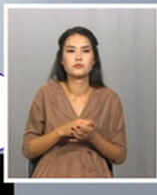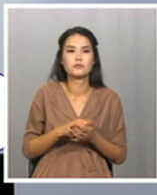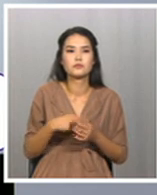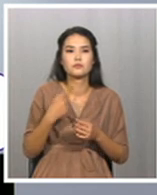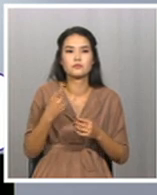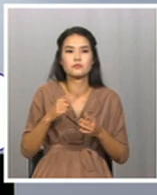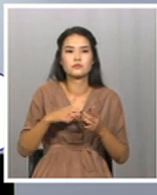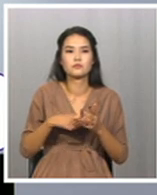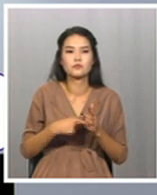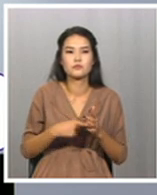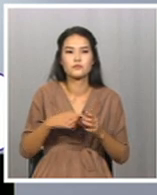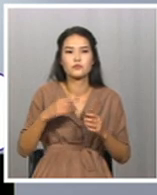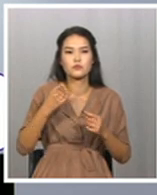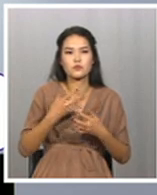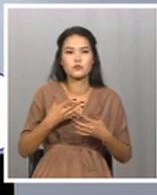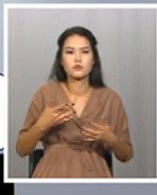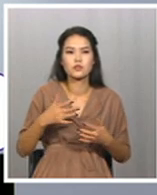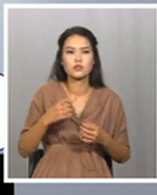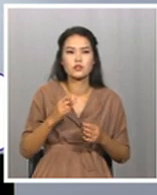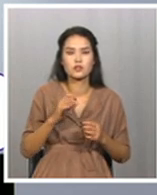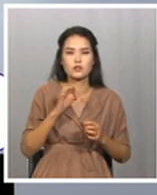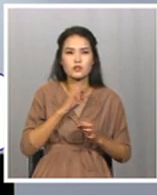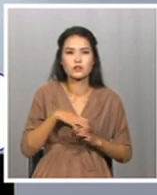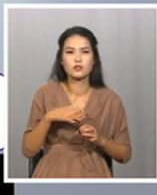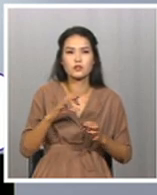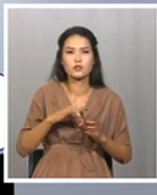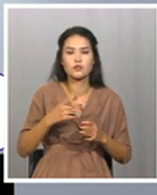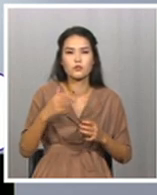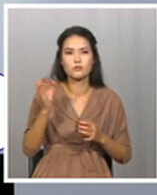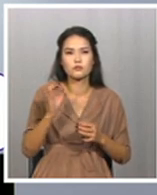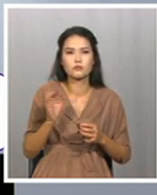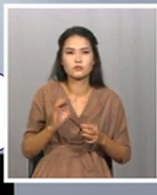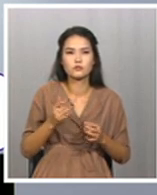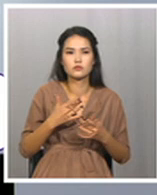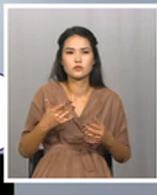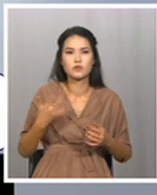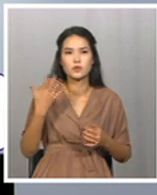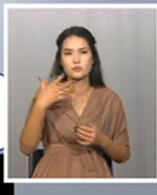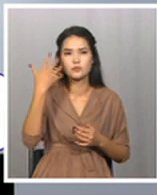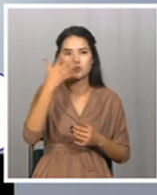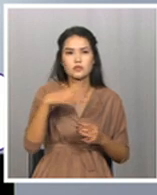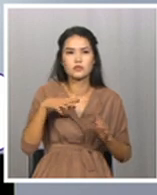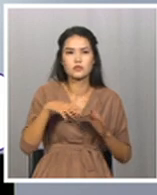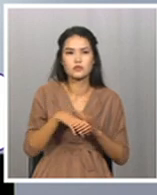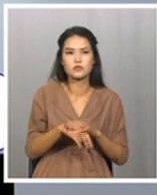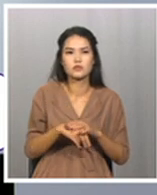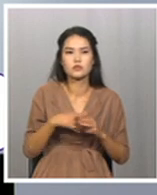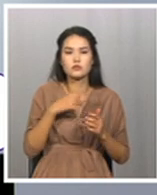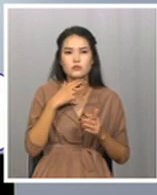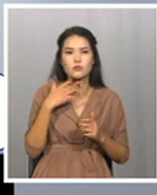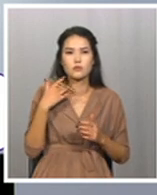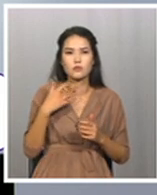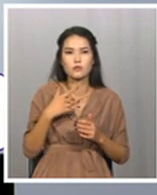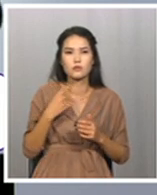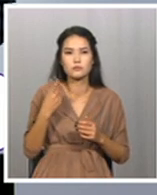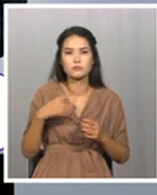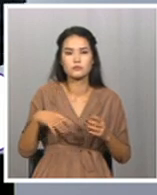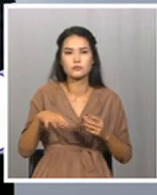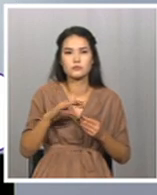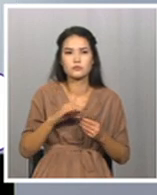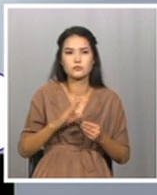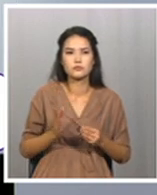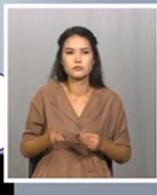қорытындысын салыстырып отырмыз, сондықтан үлкен айырмашылық байқамаймыз. Ал енді біз соңғы 5 жылдың қорытындысын салыстырып көрейік, біршама өзгерістерді